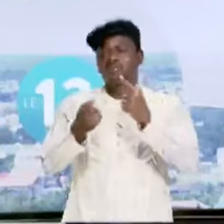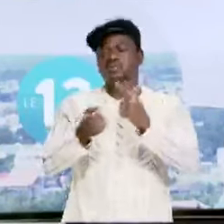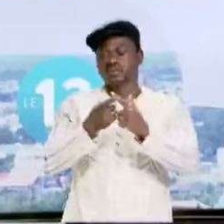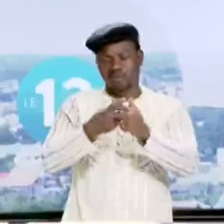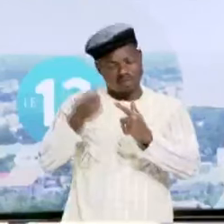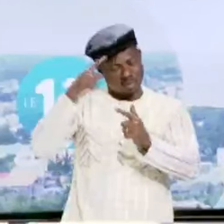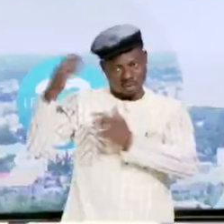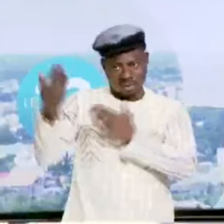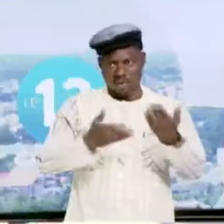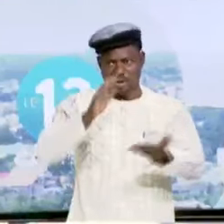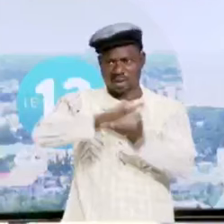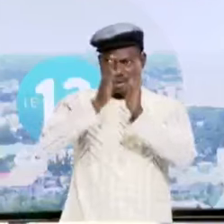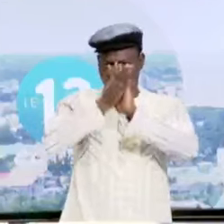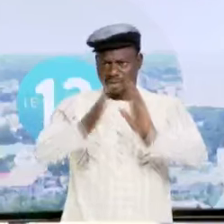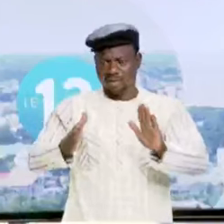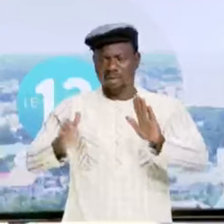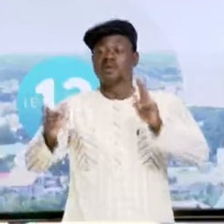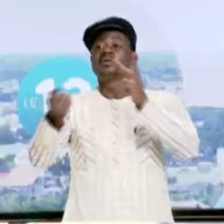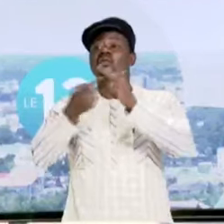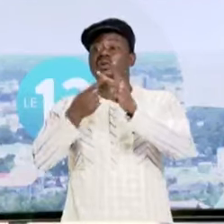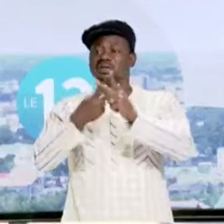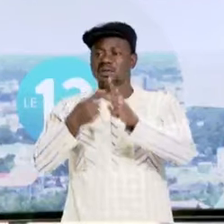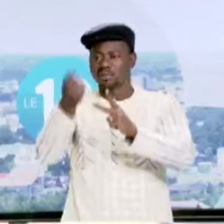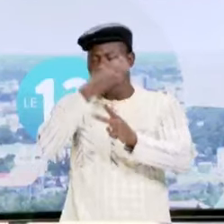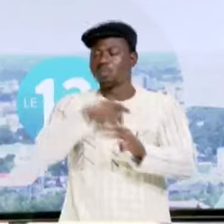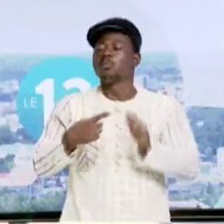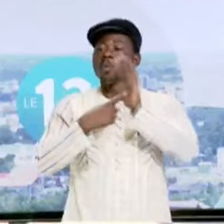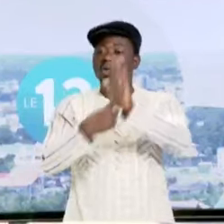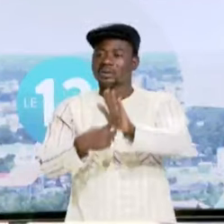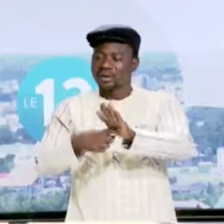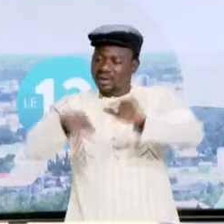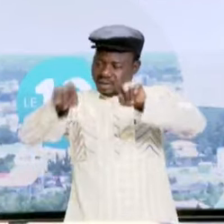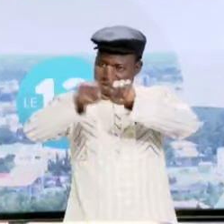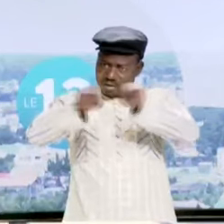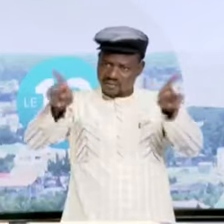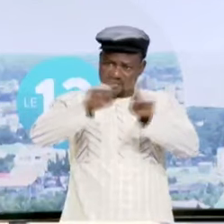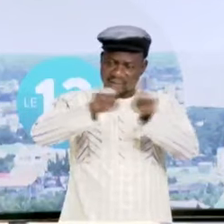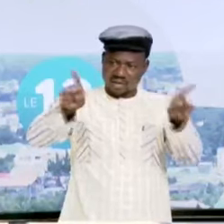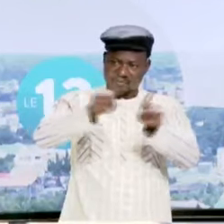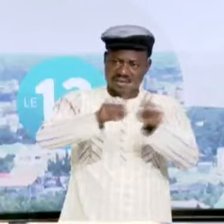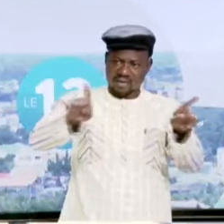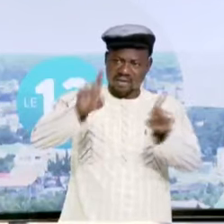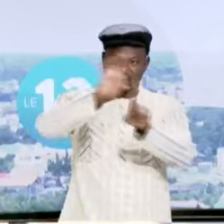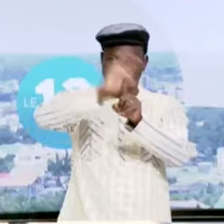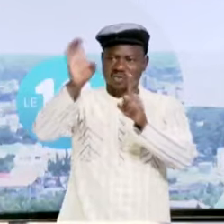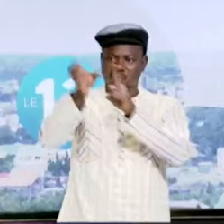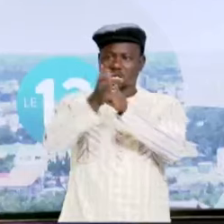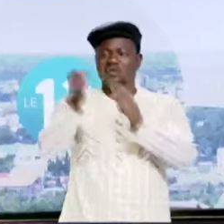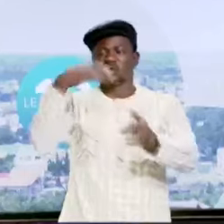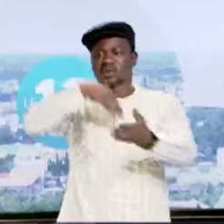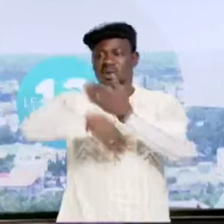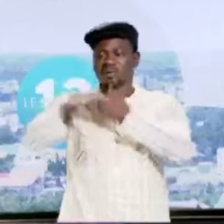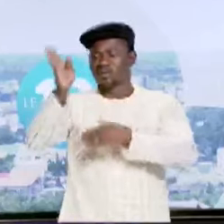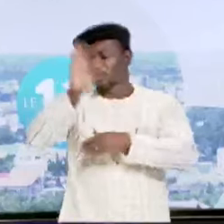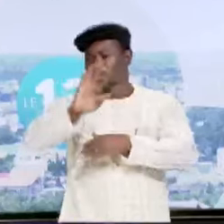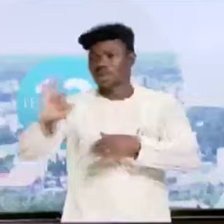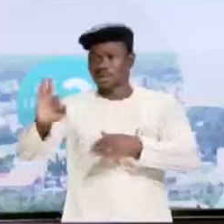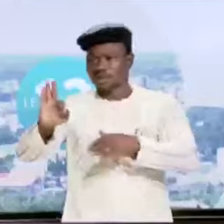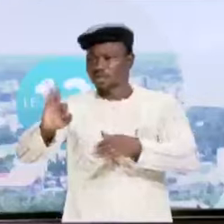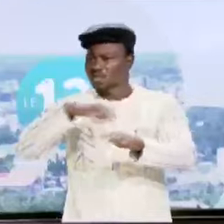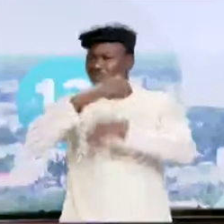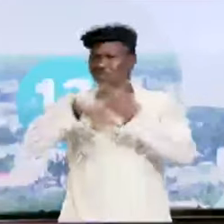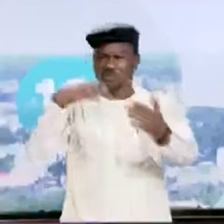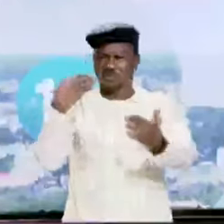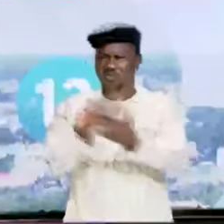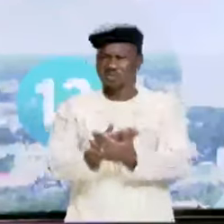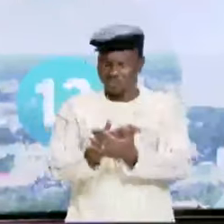montrer un peu la diversité que le Burkina a, parce que si vous remarquez, tous les intervenants ont le drapeau, puisque ils ont porté leur